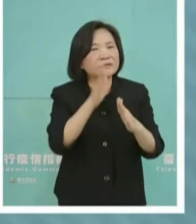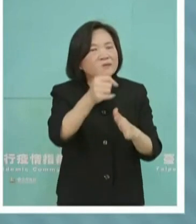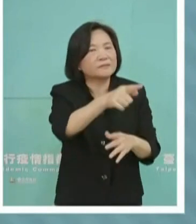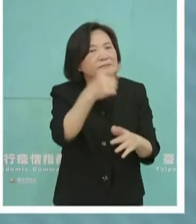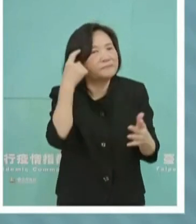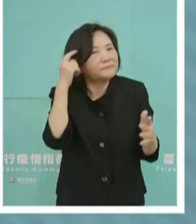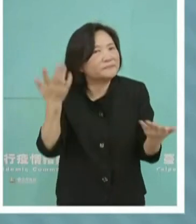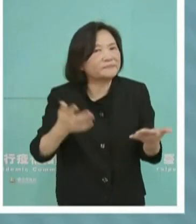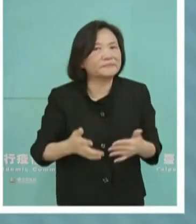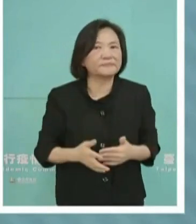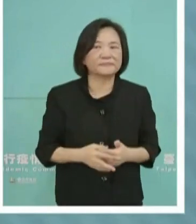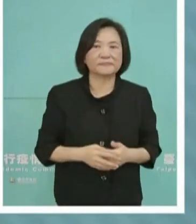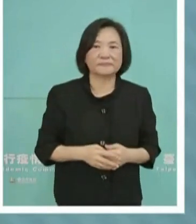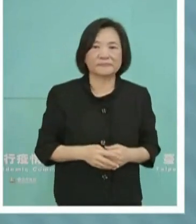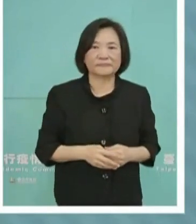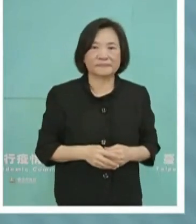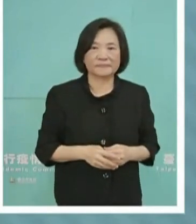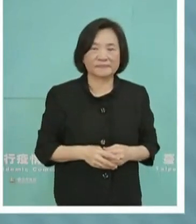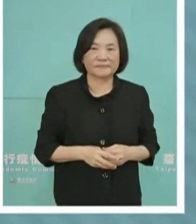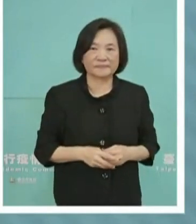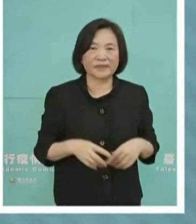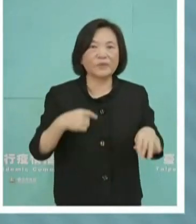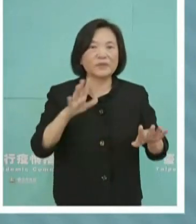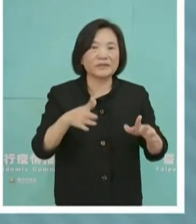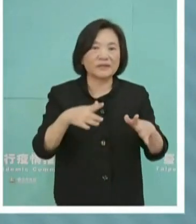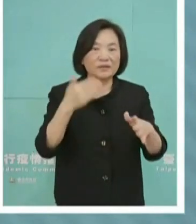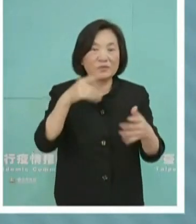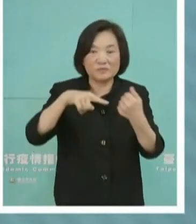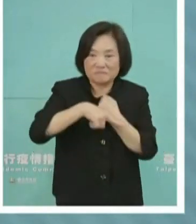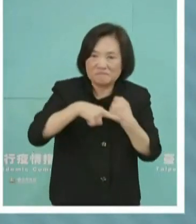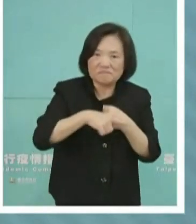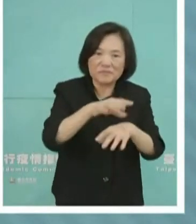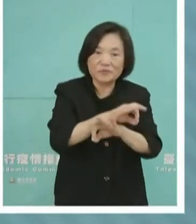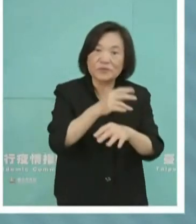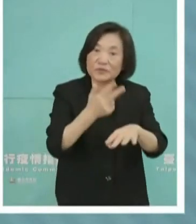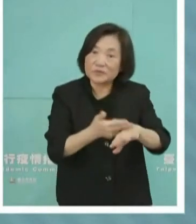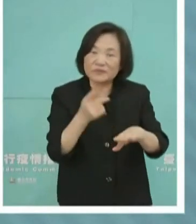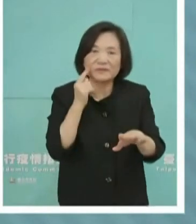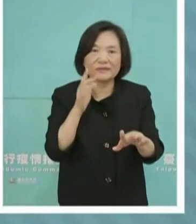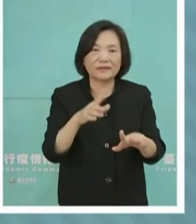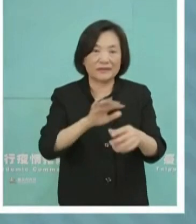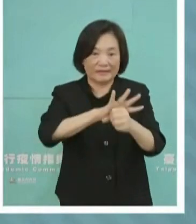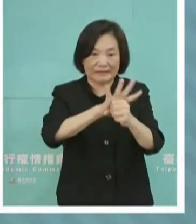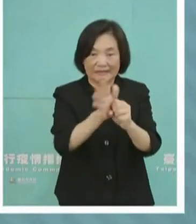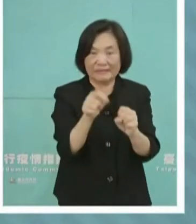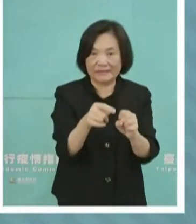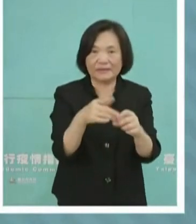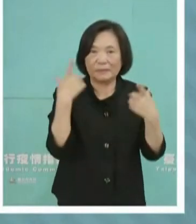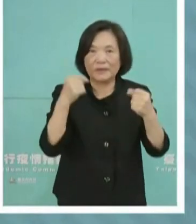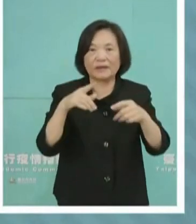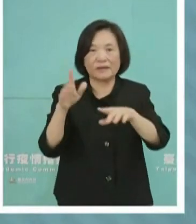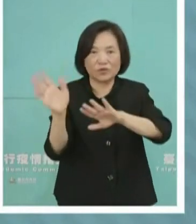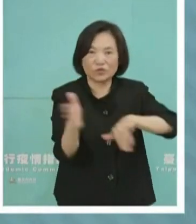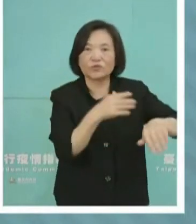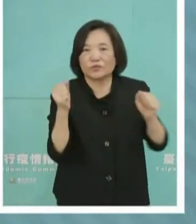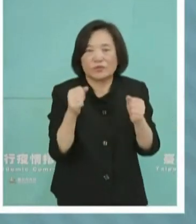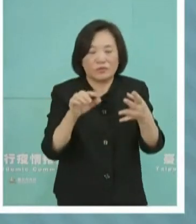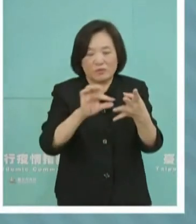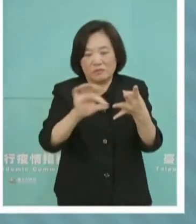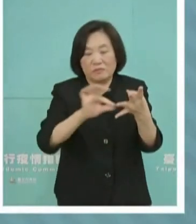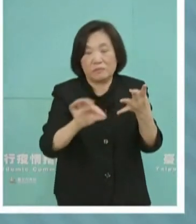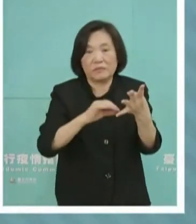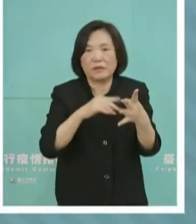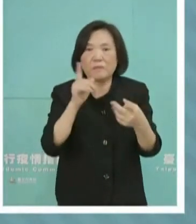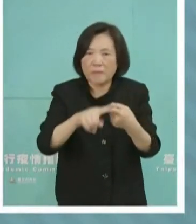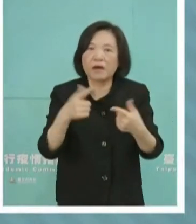看？ 这个哦，纯粹从学术上来讲哦，这个新冠肺炎它本来就是秋冬的疾病，因为它比较像流